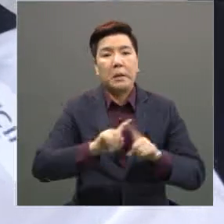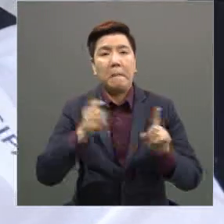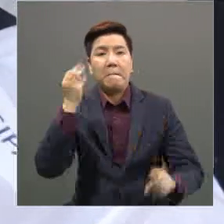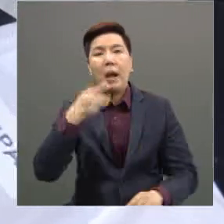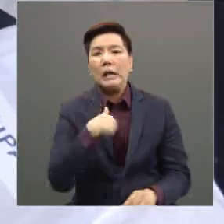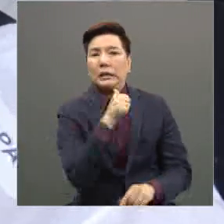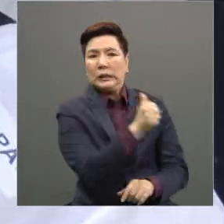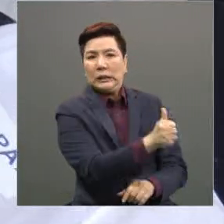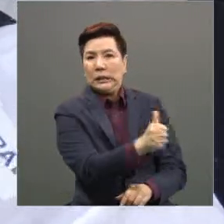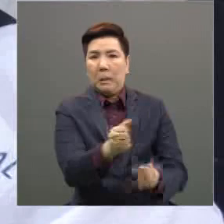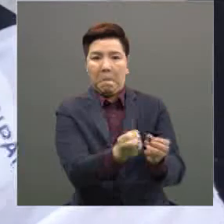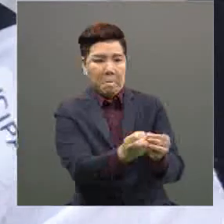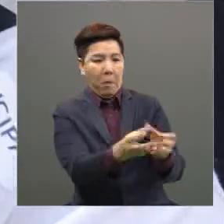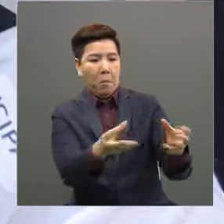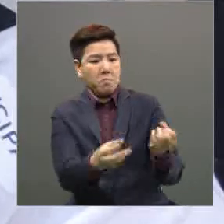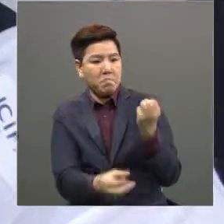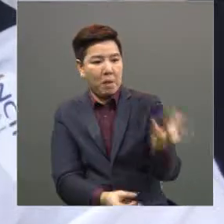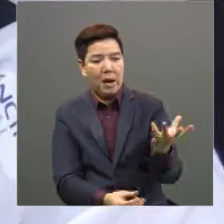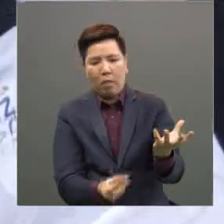จะเจอดีเยอะกว่ามากกว่า